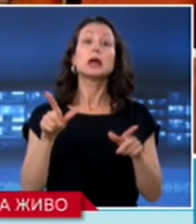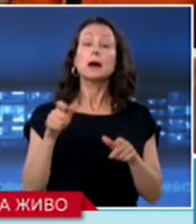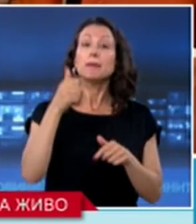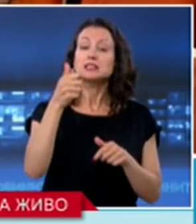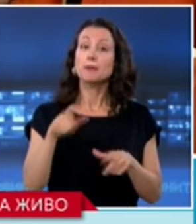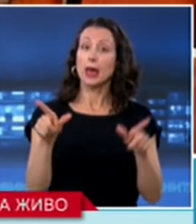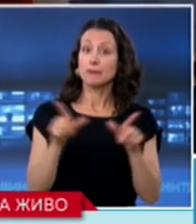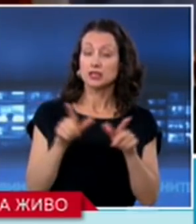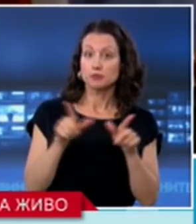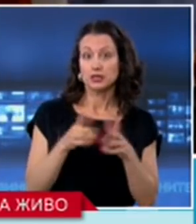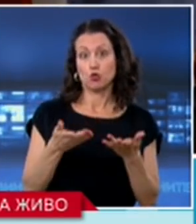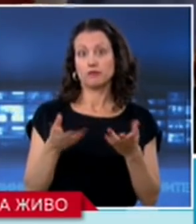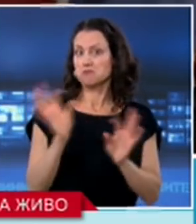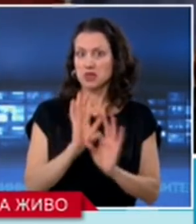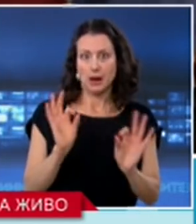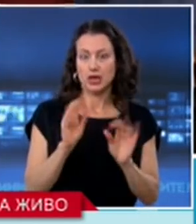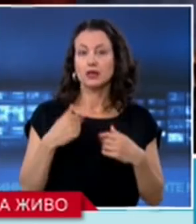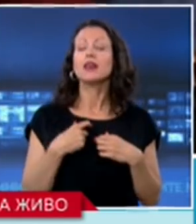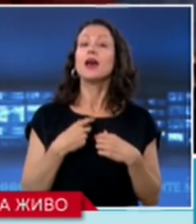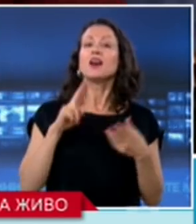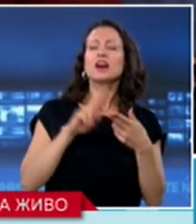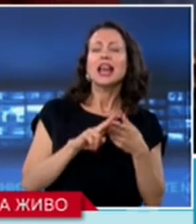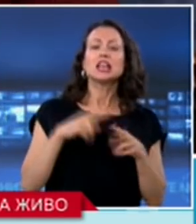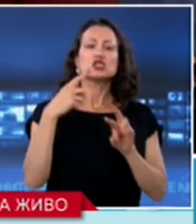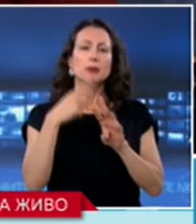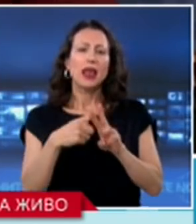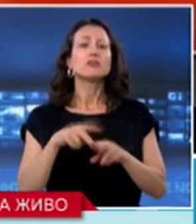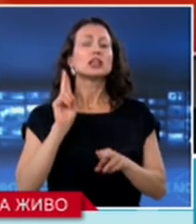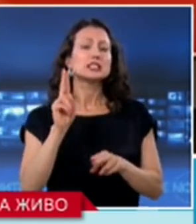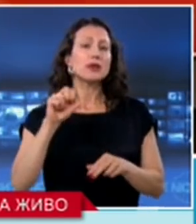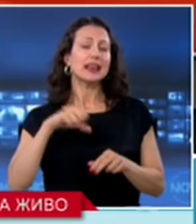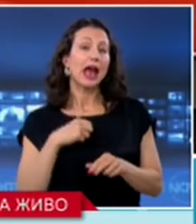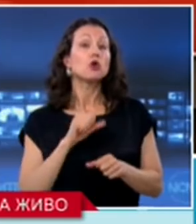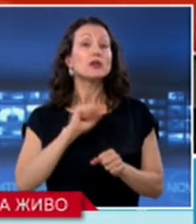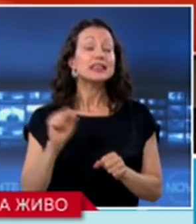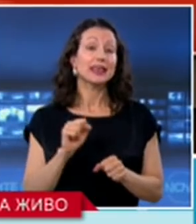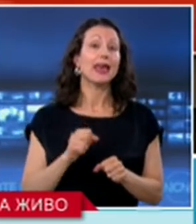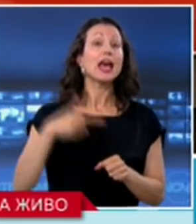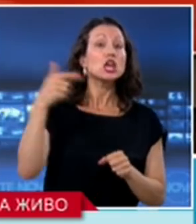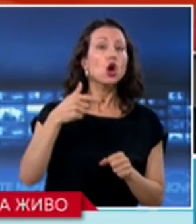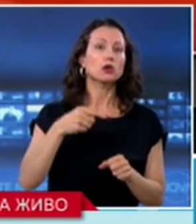още Валери Жаблянов, Красимир Янков, Атанас Мерджанов и Георги Пирински.